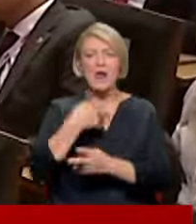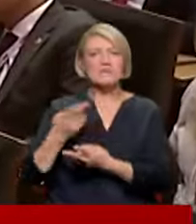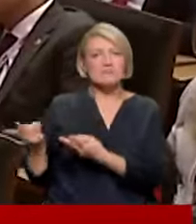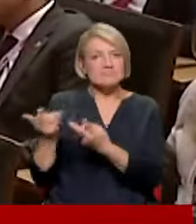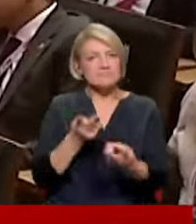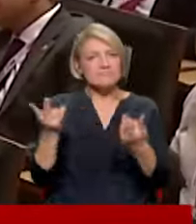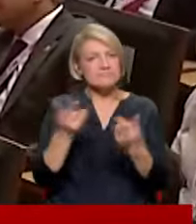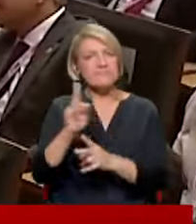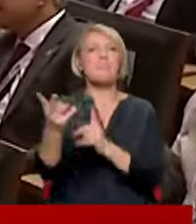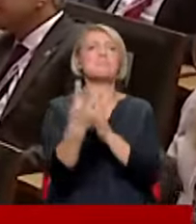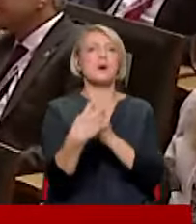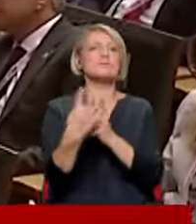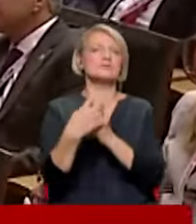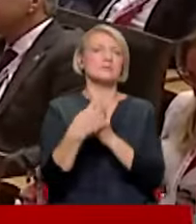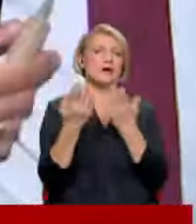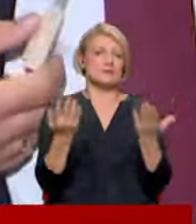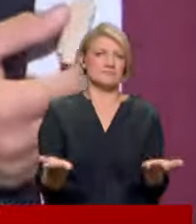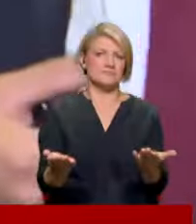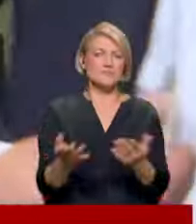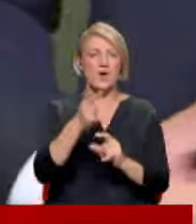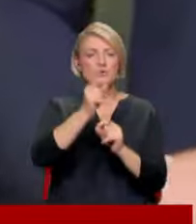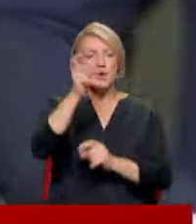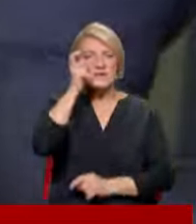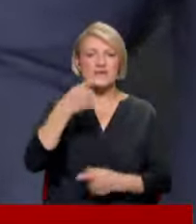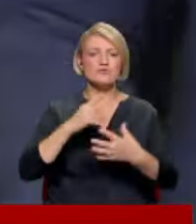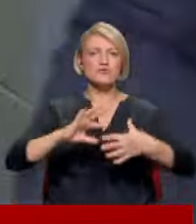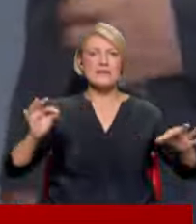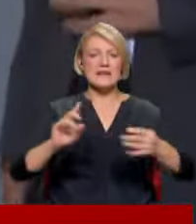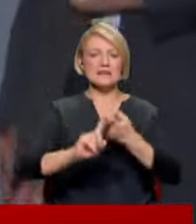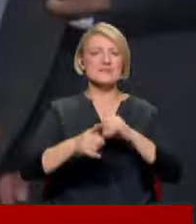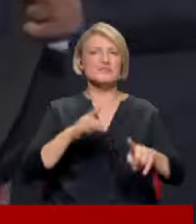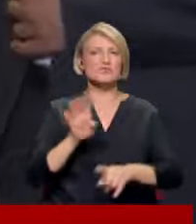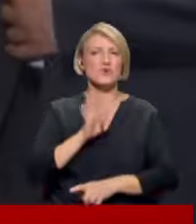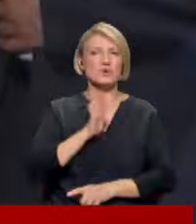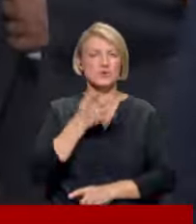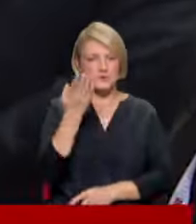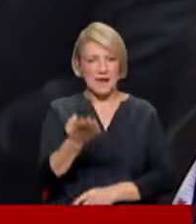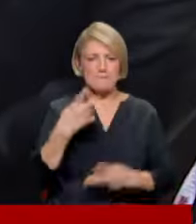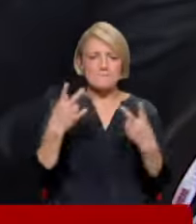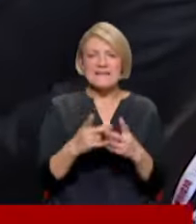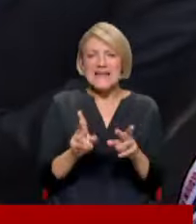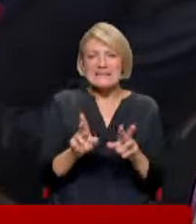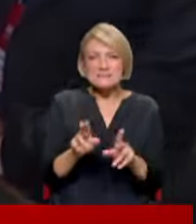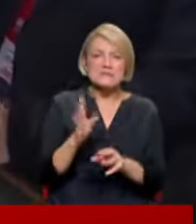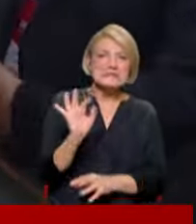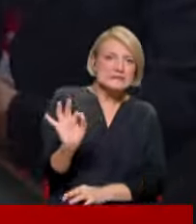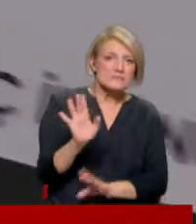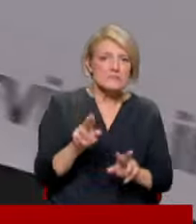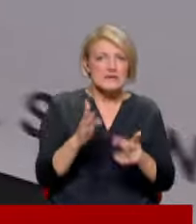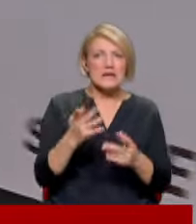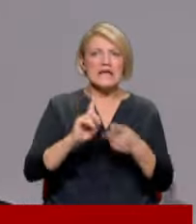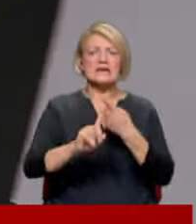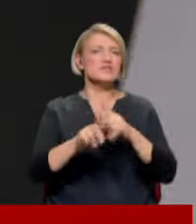davetimize icabet ettiler, katkı sağladılar. Özgür Özel'in sözleri Kılıçdaroğlu'na üstü kapalı mesaj mıydı dedirtti.